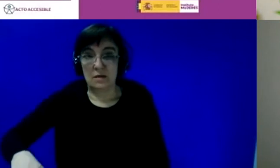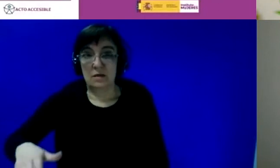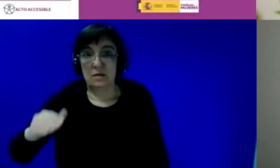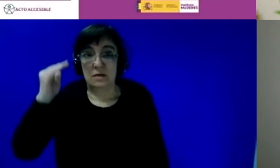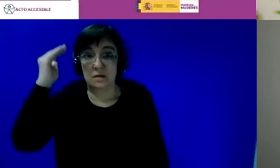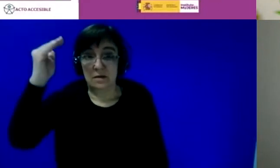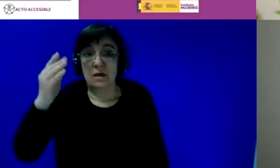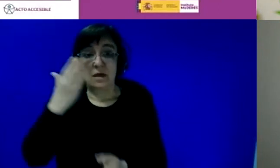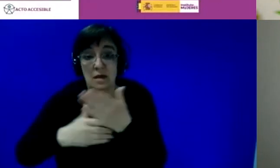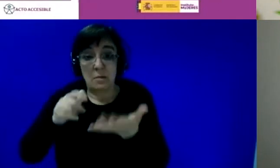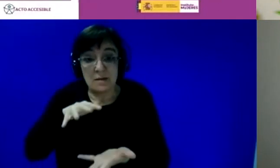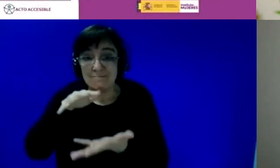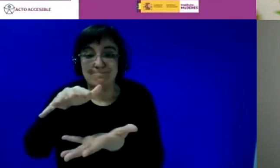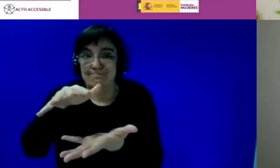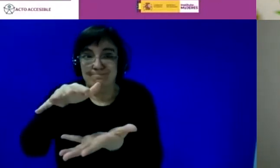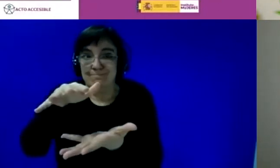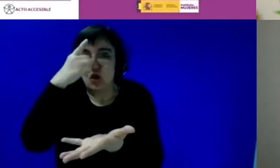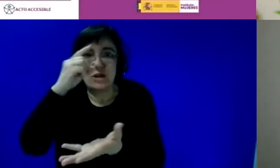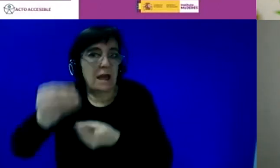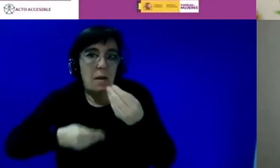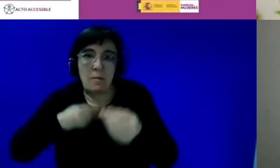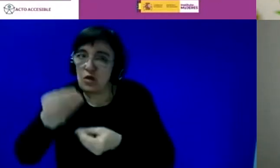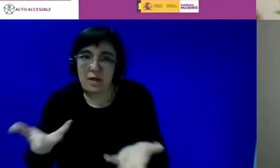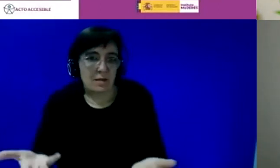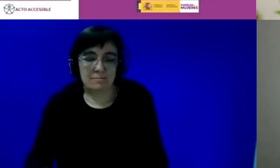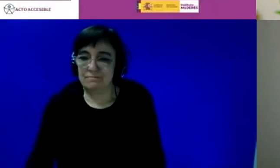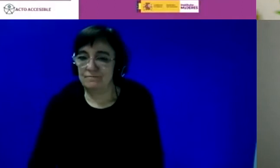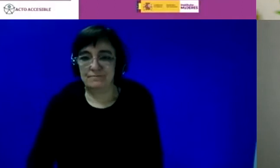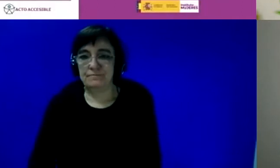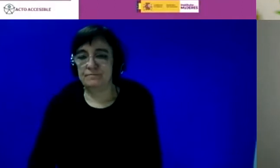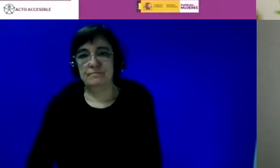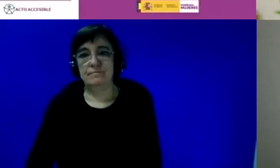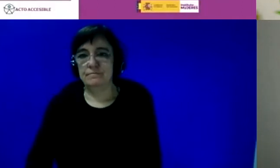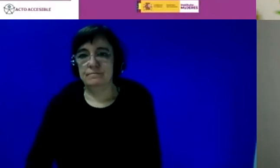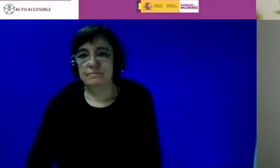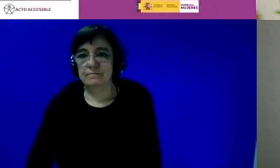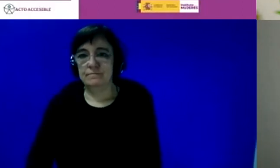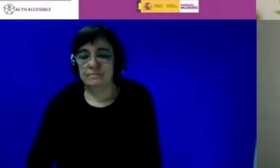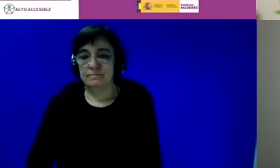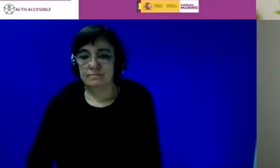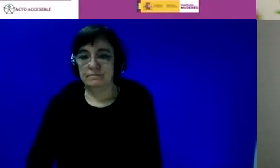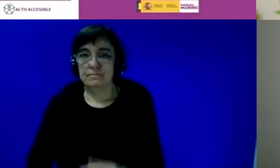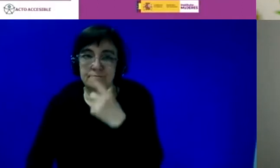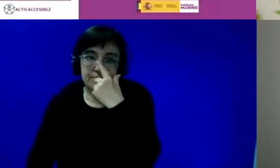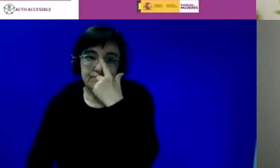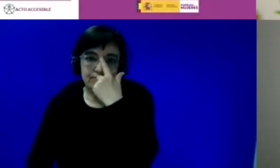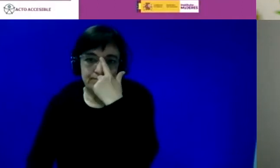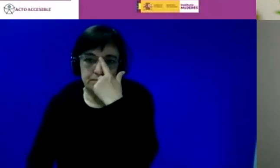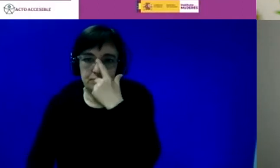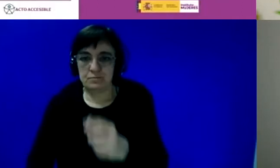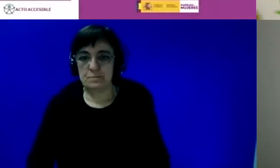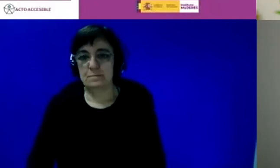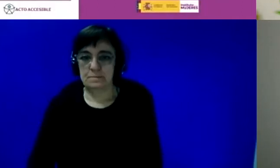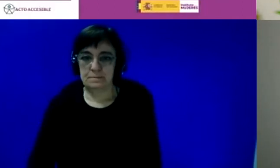death. Хочу ще сказати, що багато міжнародних інституцій, навіть такі як Червоний Хрест,